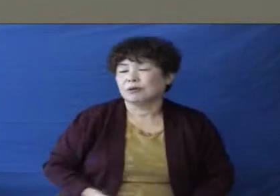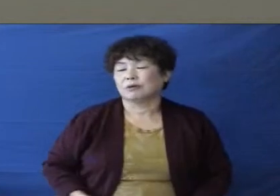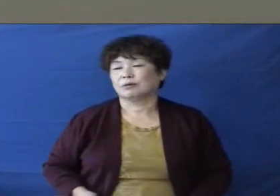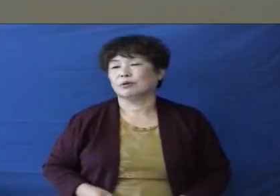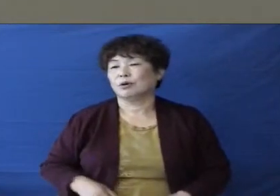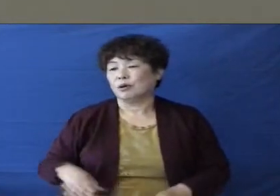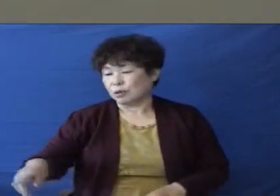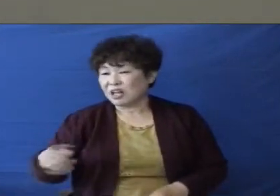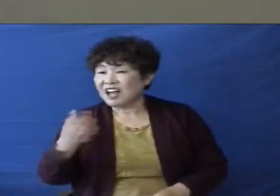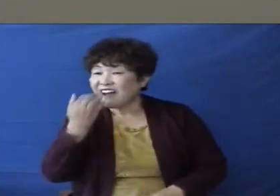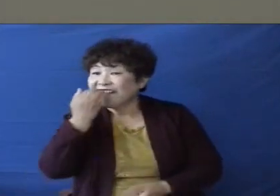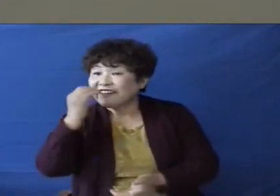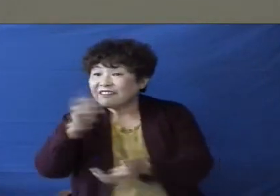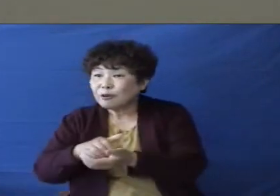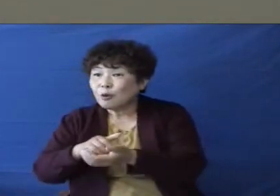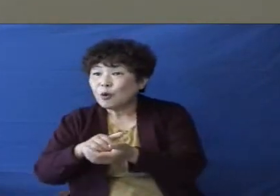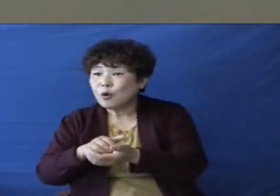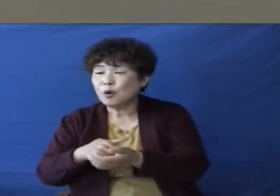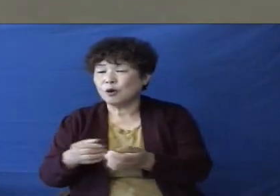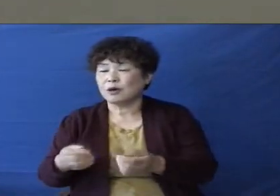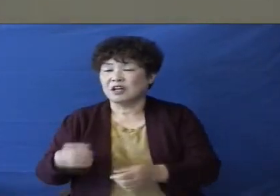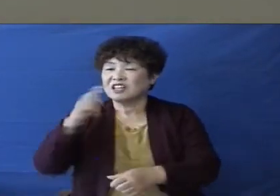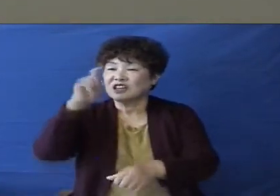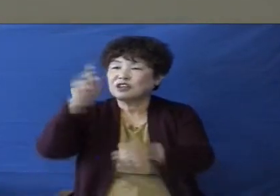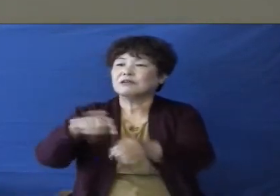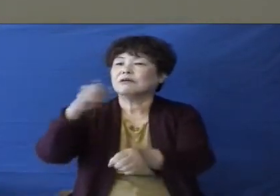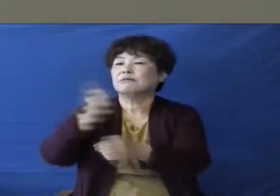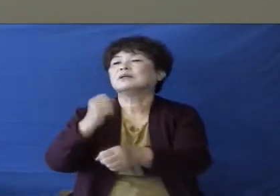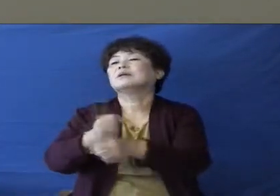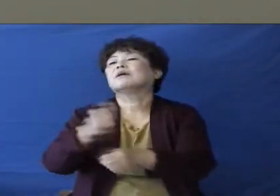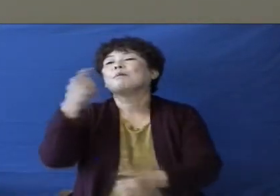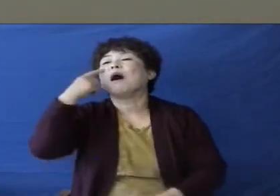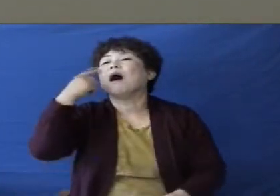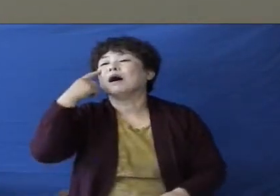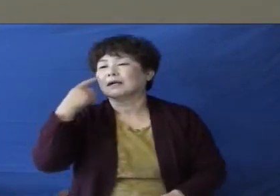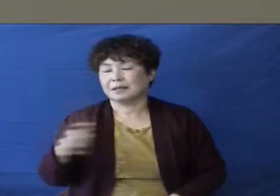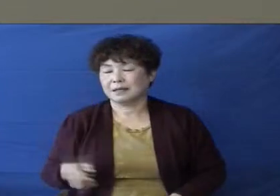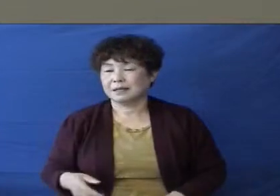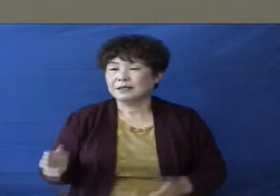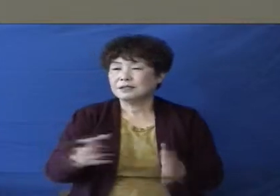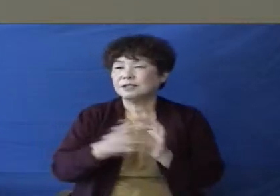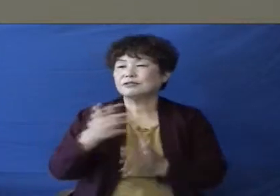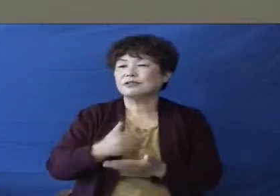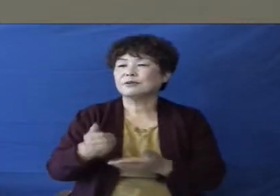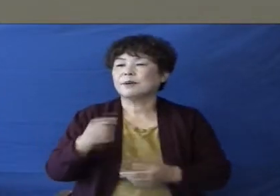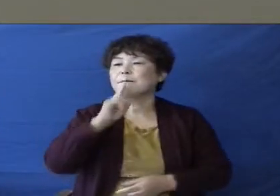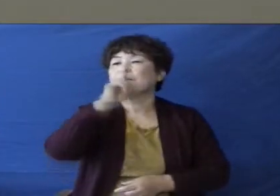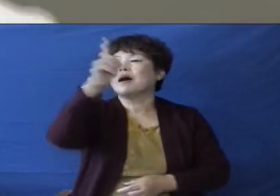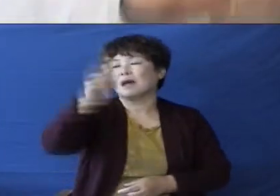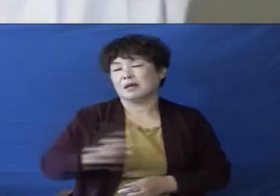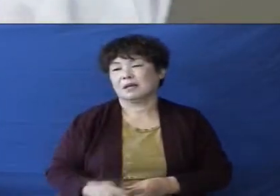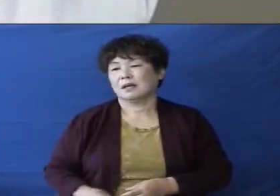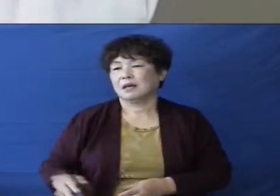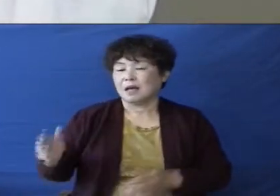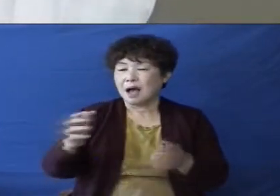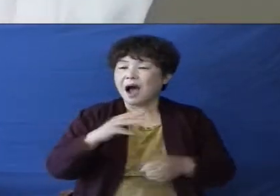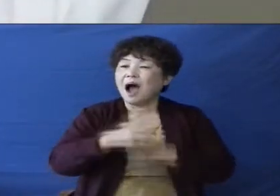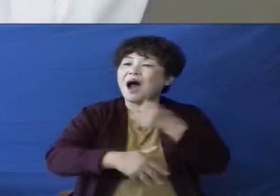근데 예수님 하늘의 음성을 좋습니다 하나님의 말씀에 기준을 삼습니다 십자가의 길을 가십니다 온